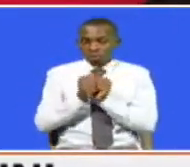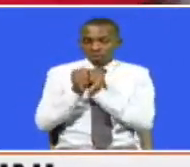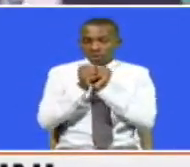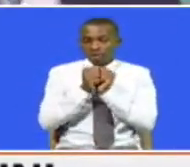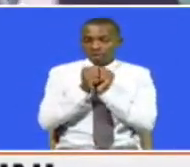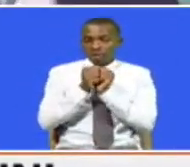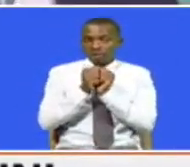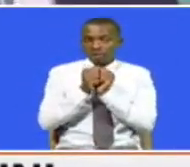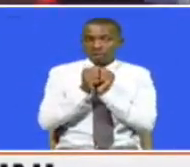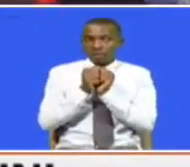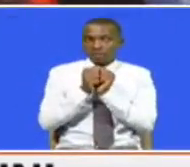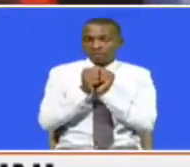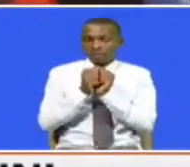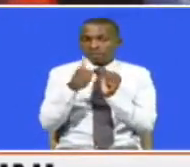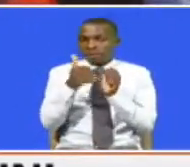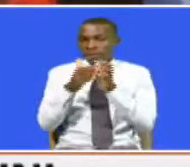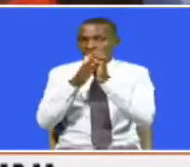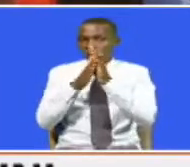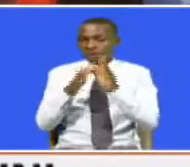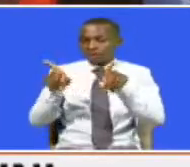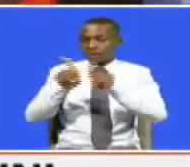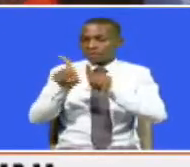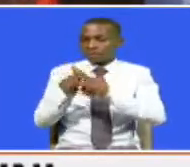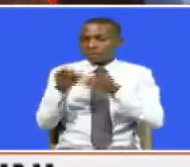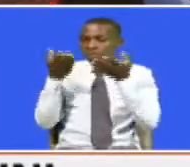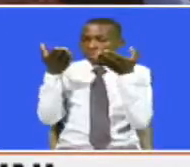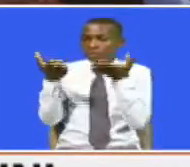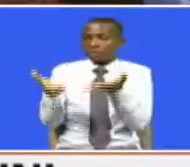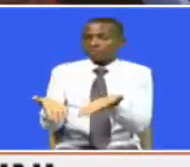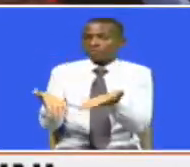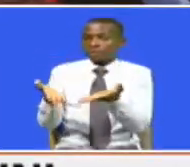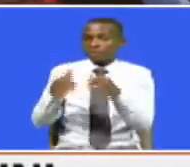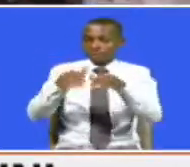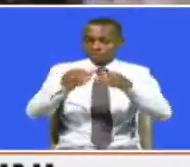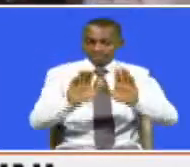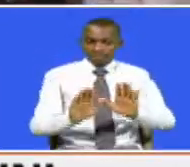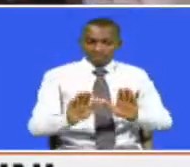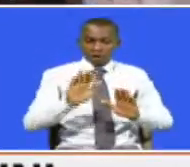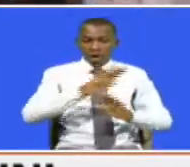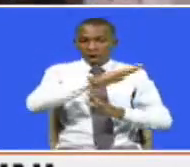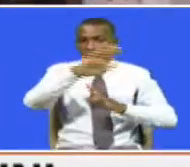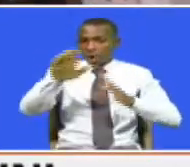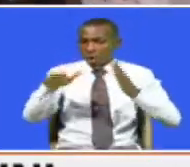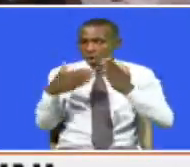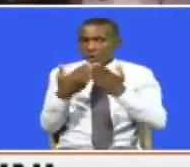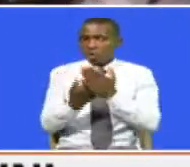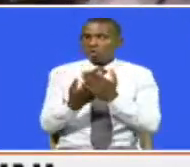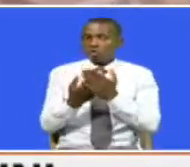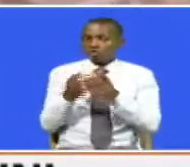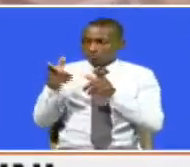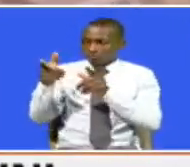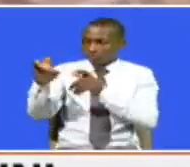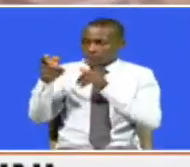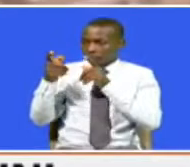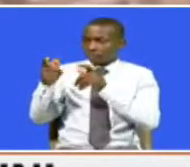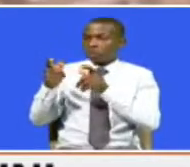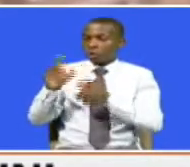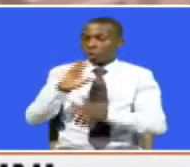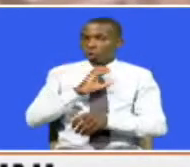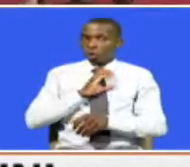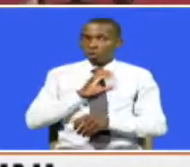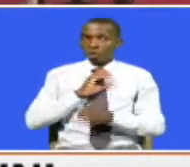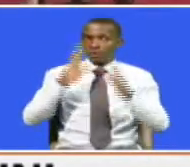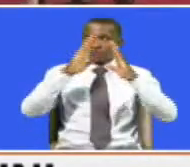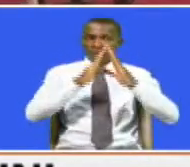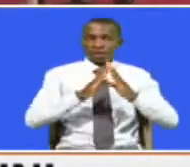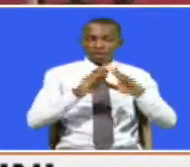eneo hilo Gabriel Kagombe walihudhuria mazishi hayo, wote wakimnyoshea lawama mmiliki wa jumba lililoporomoka